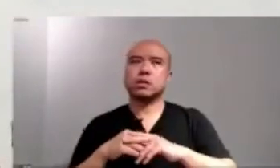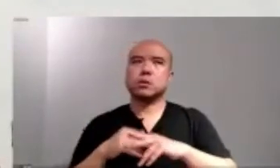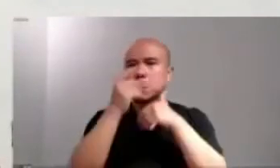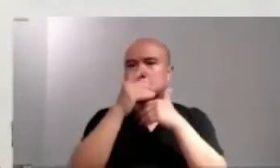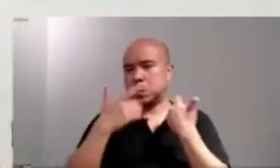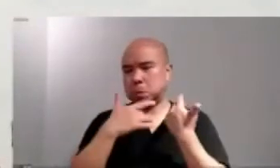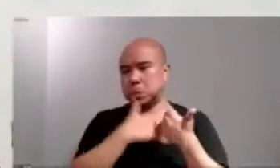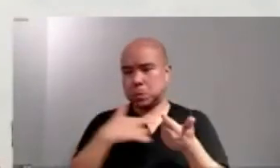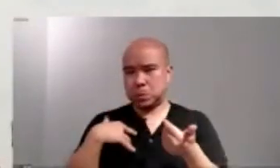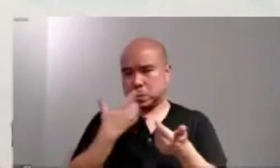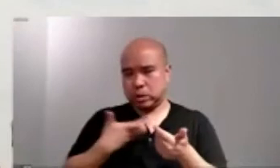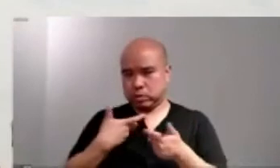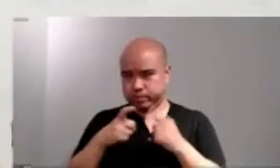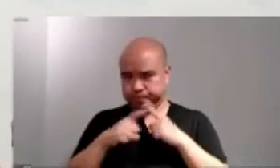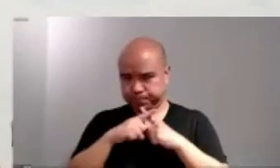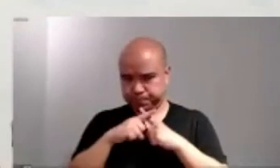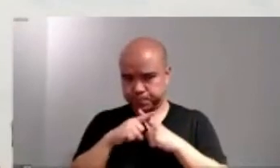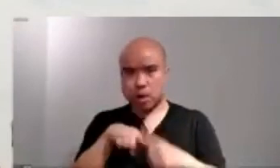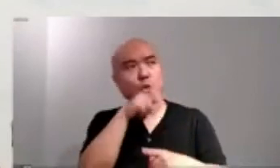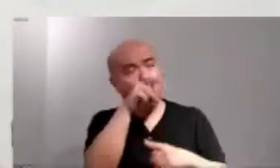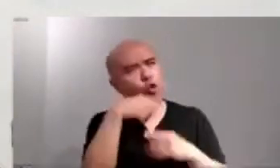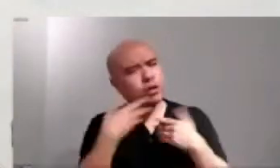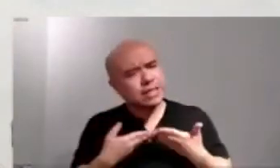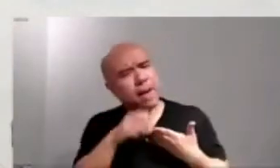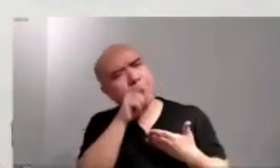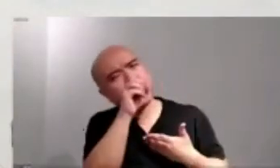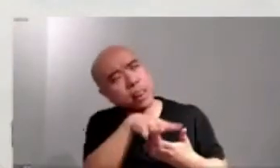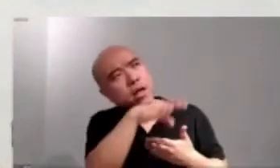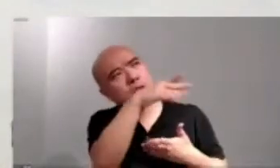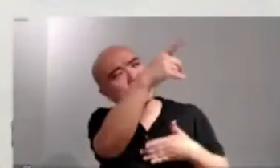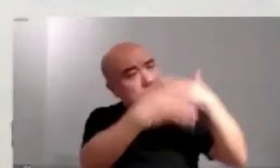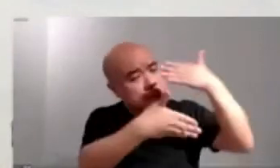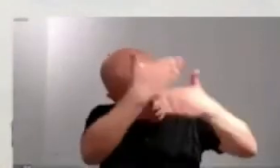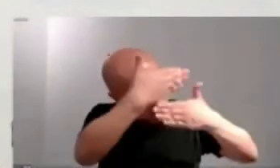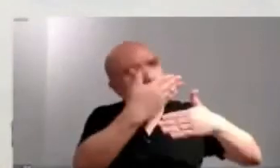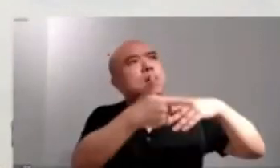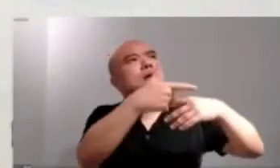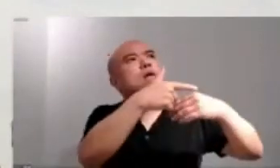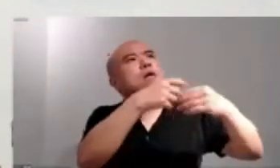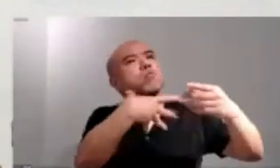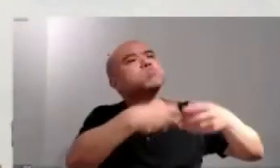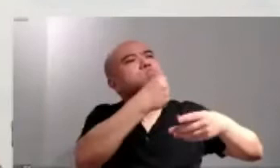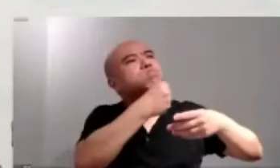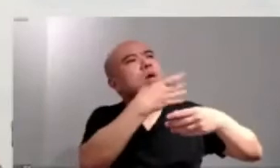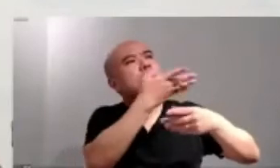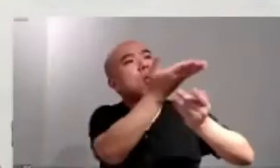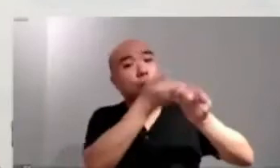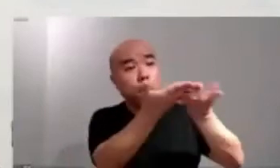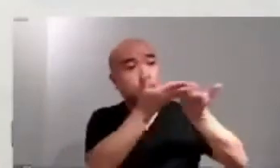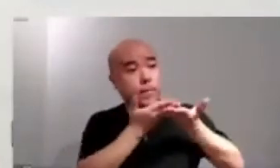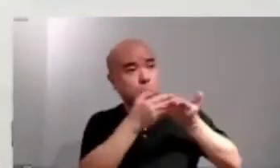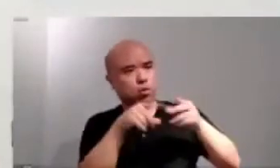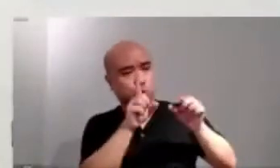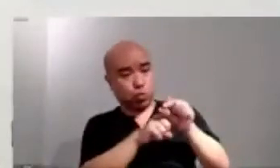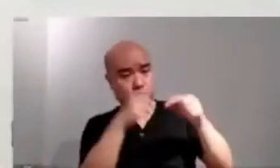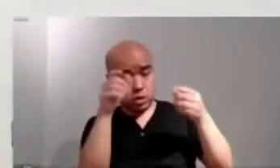展商，問下佢哋可唔可以攞啲地方嚟一齊幫下手做檢測中心。咦，咁嗰個反應又真係好好嘅喎，又好正